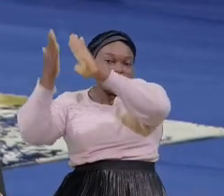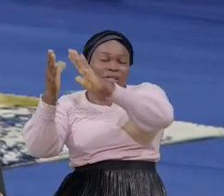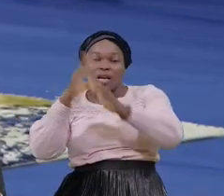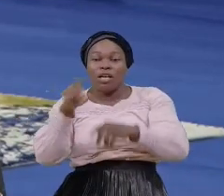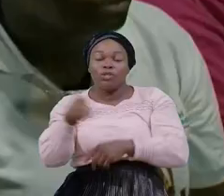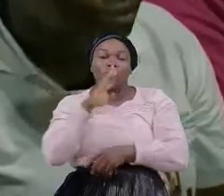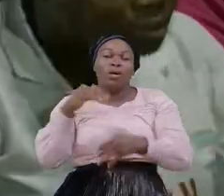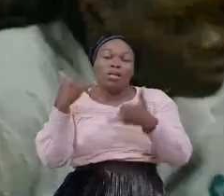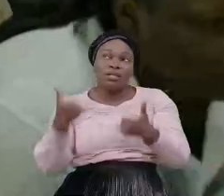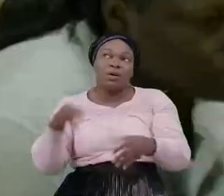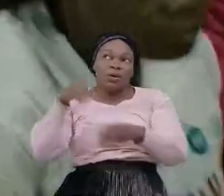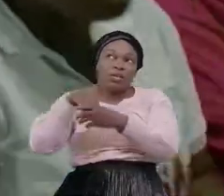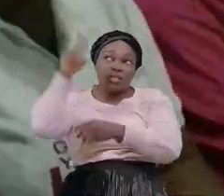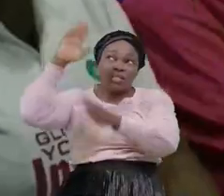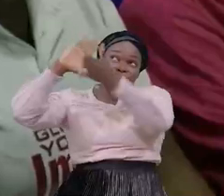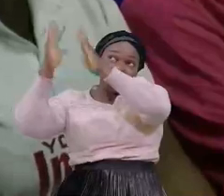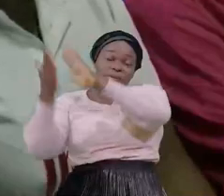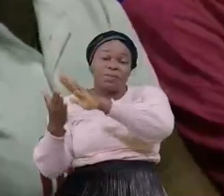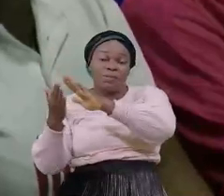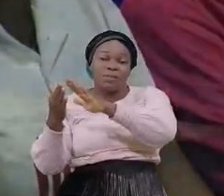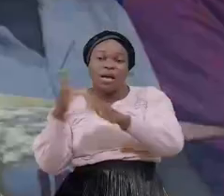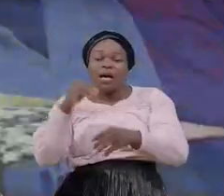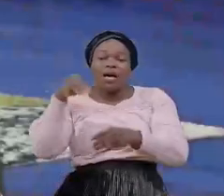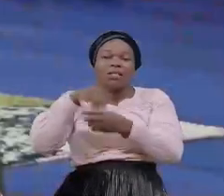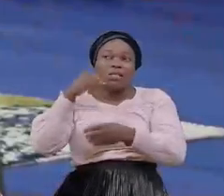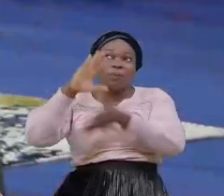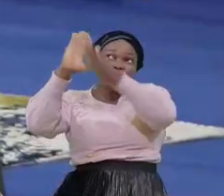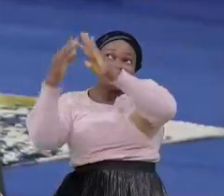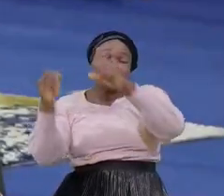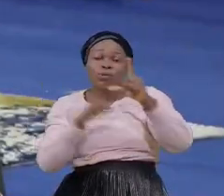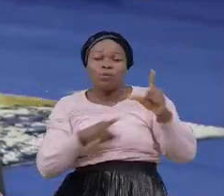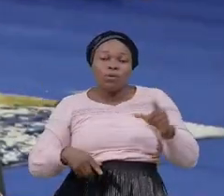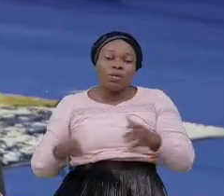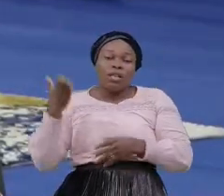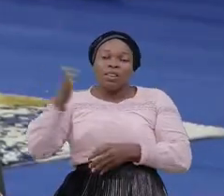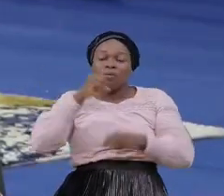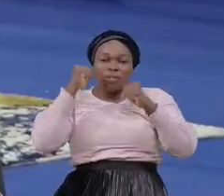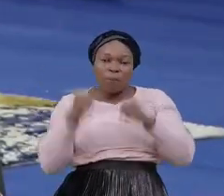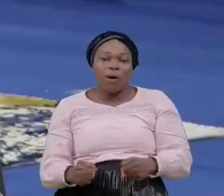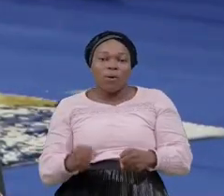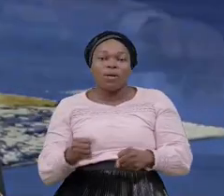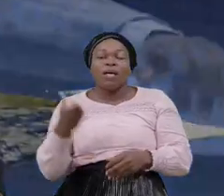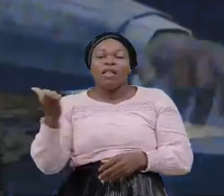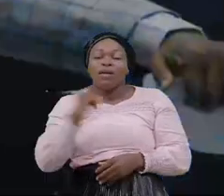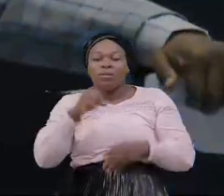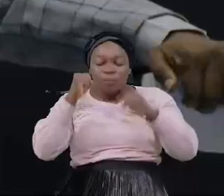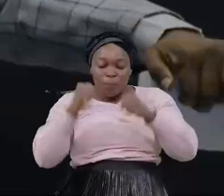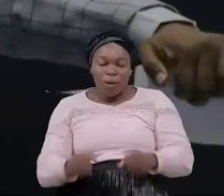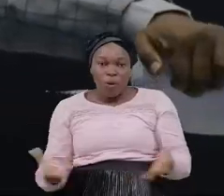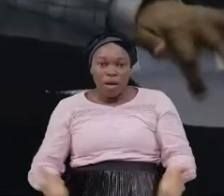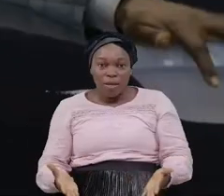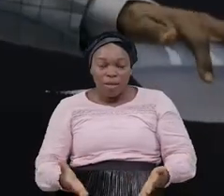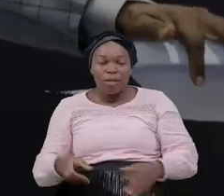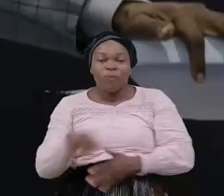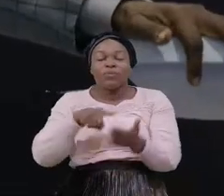maintenant, vous êtes en sa présence. Il y a la présence du Seigneur, il y a la puissance. Il y a la puissance ici ce soir. Il y